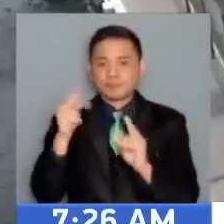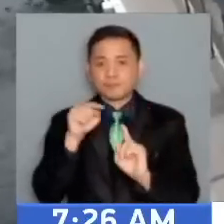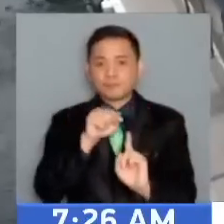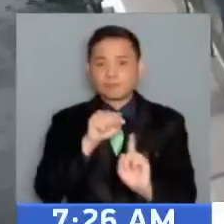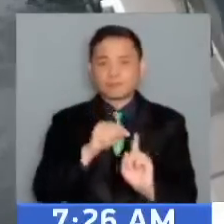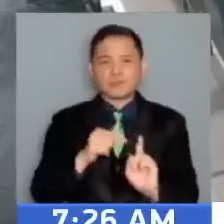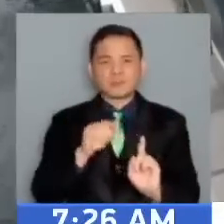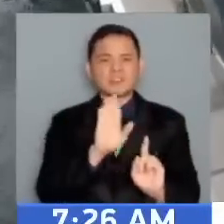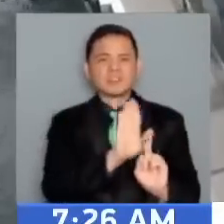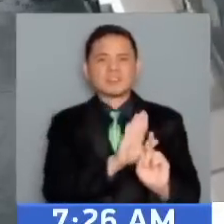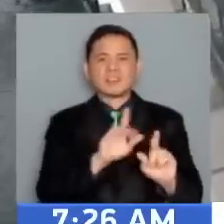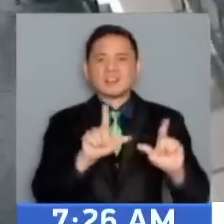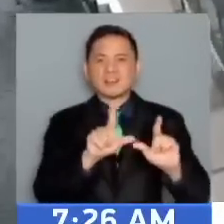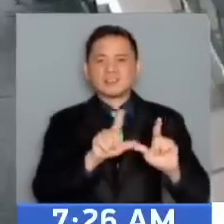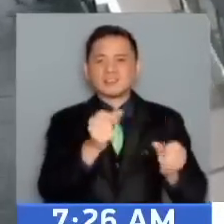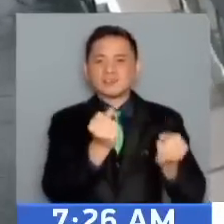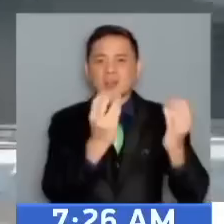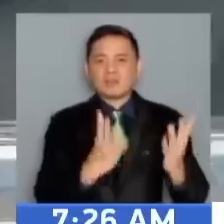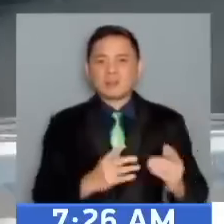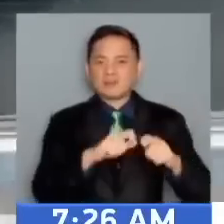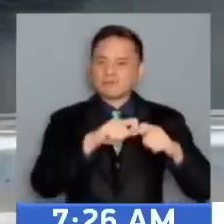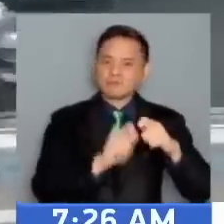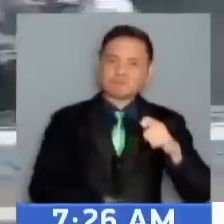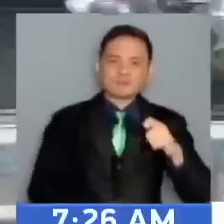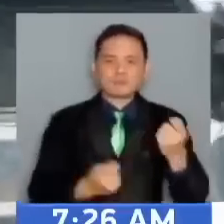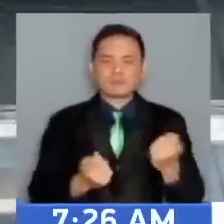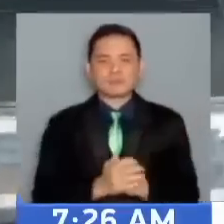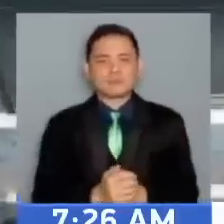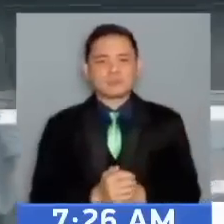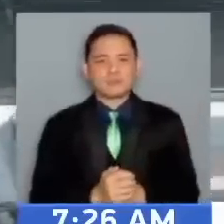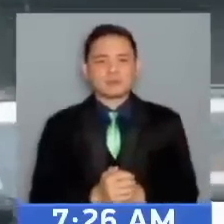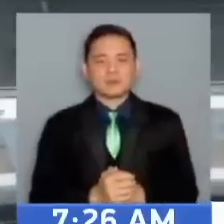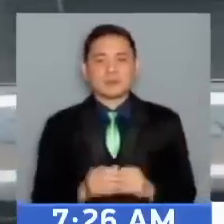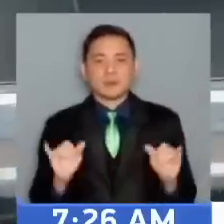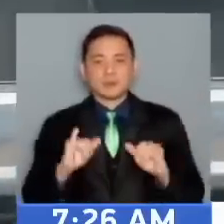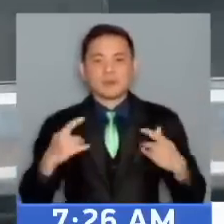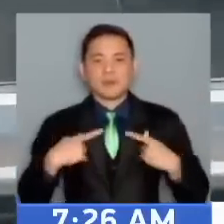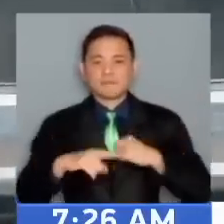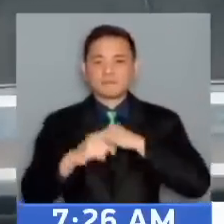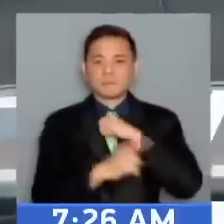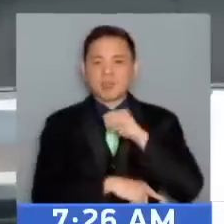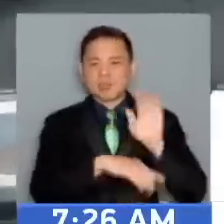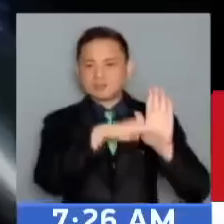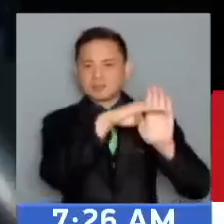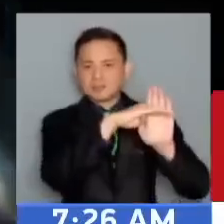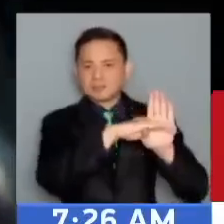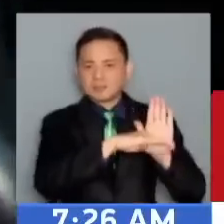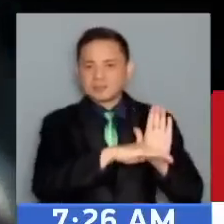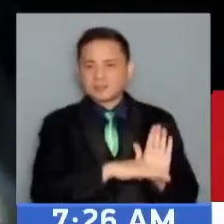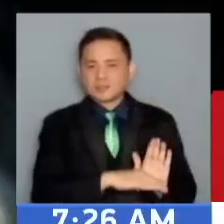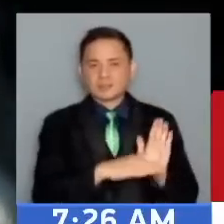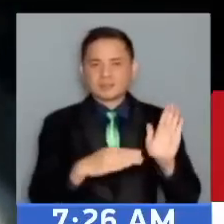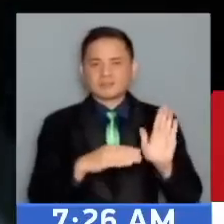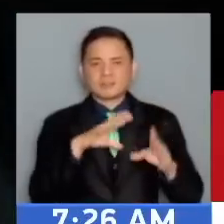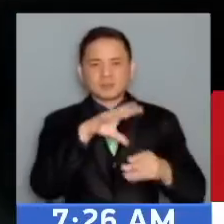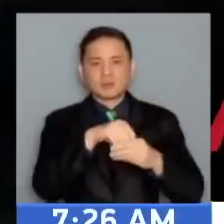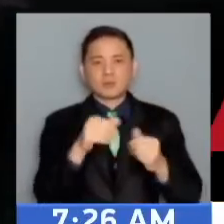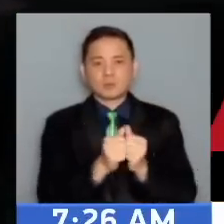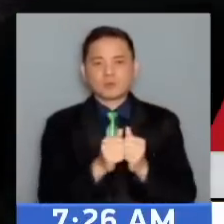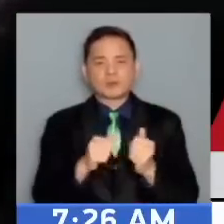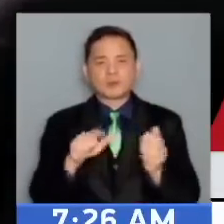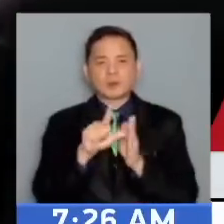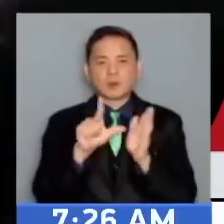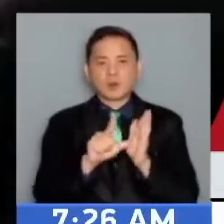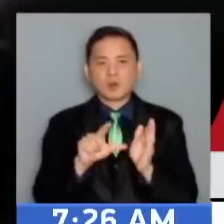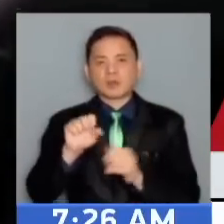sangkot na driver. Bukod pa yan sa mga penalty na nakasaad sa mismong Safe Spaces Act. Eh bakit naman po may madadamay